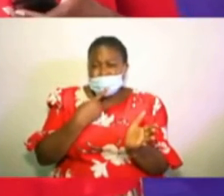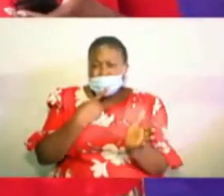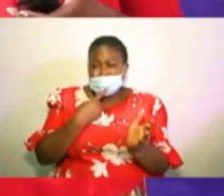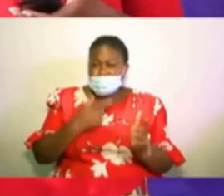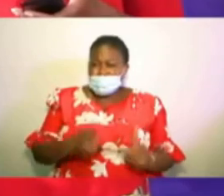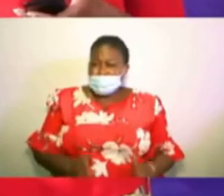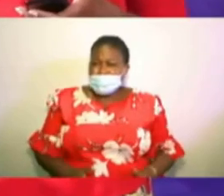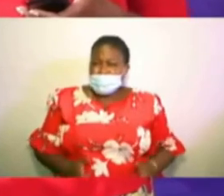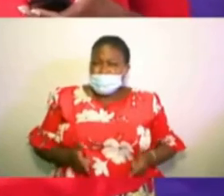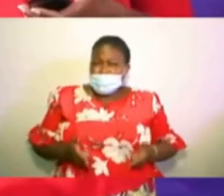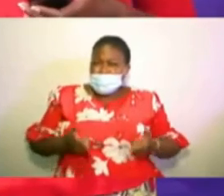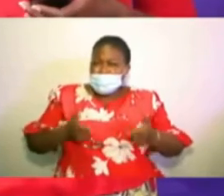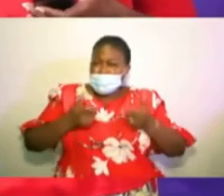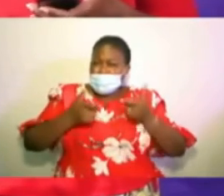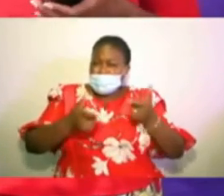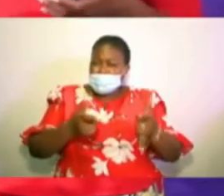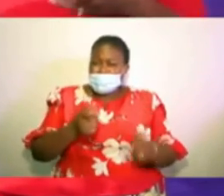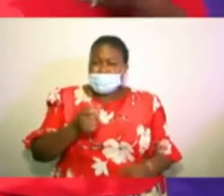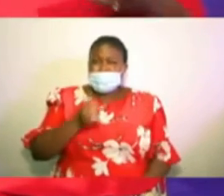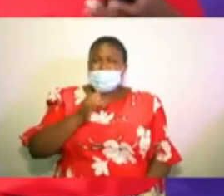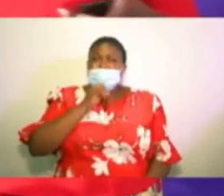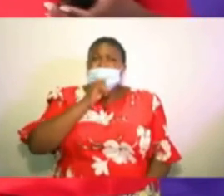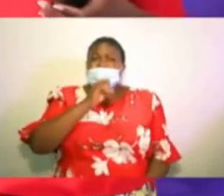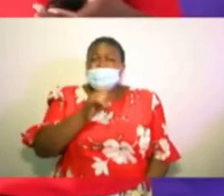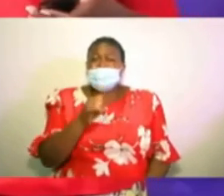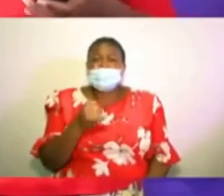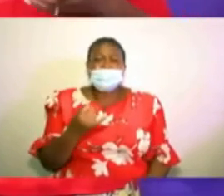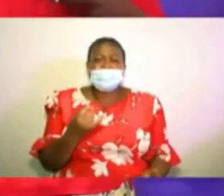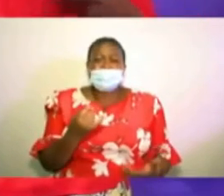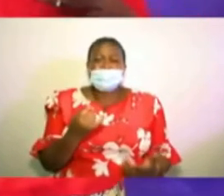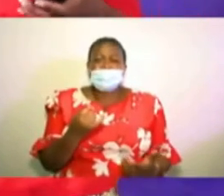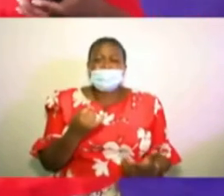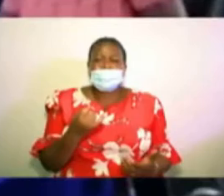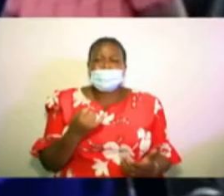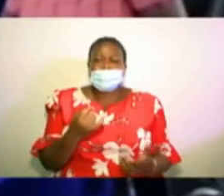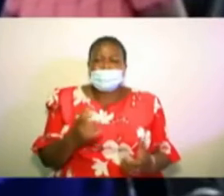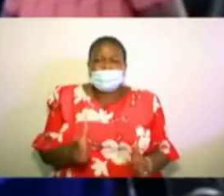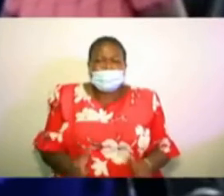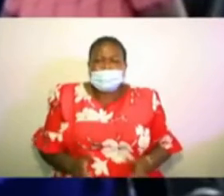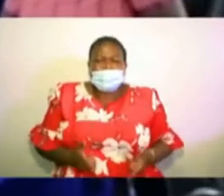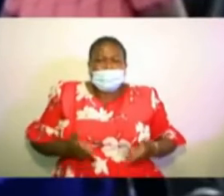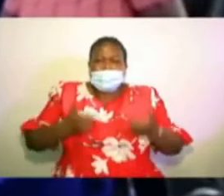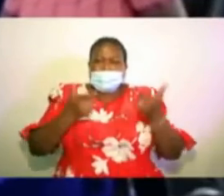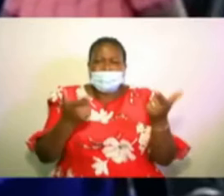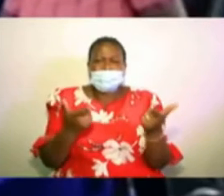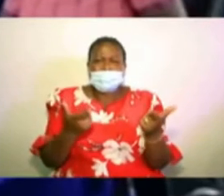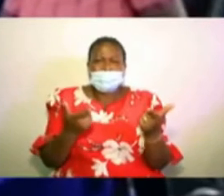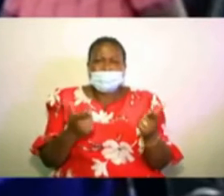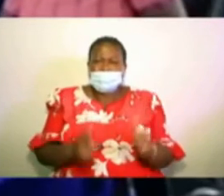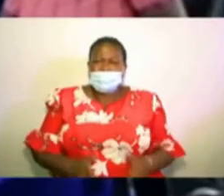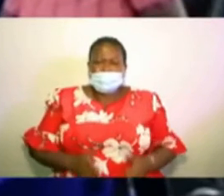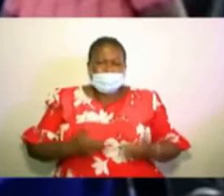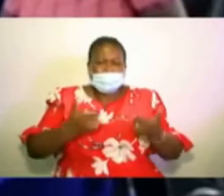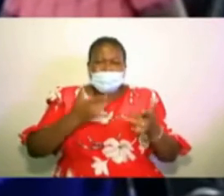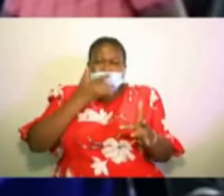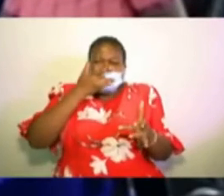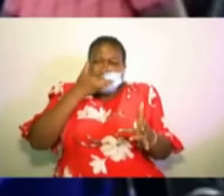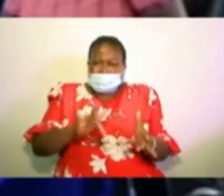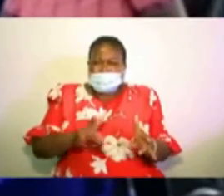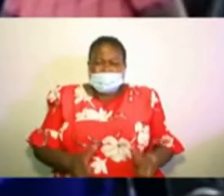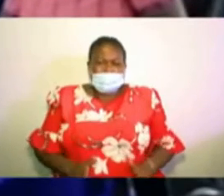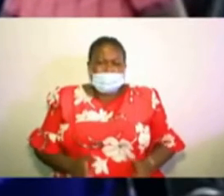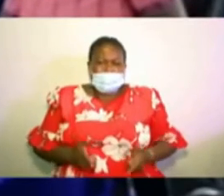or vitality. Et donc, il y a une définition qui dit que la vie, c'est le fait d'animer ou bien la